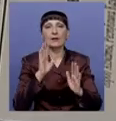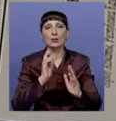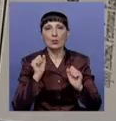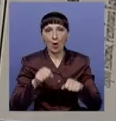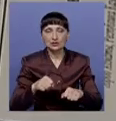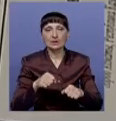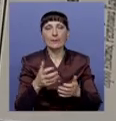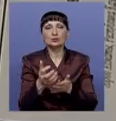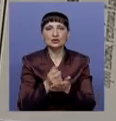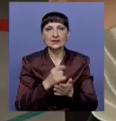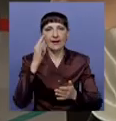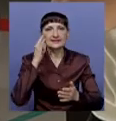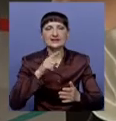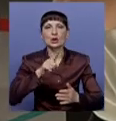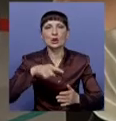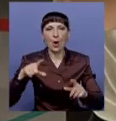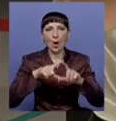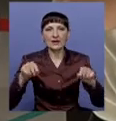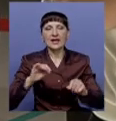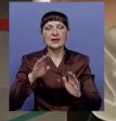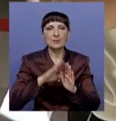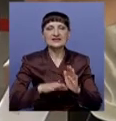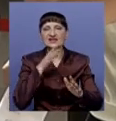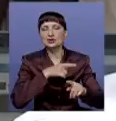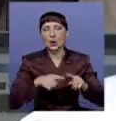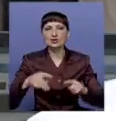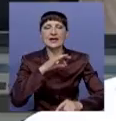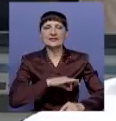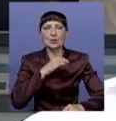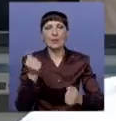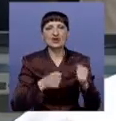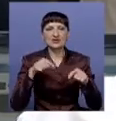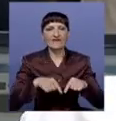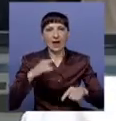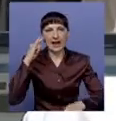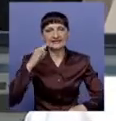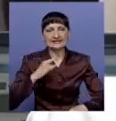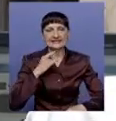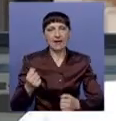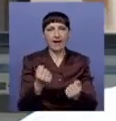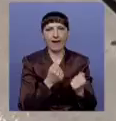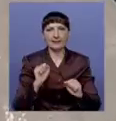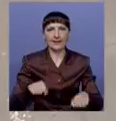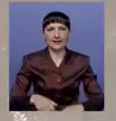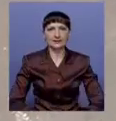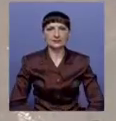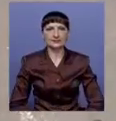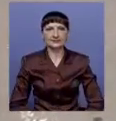автолюбители смогут получить казахстанские номера и бессрочно эксплуатировать транспортные средства в Казахстане.